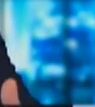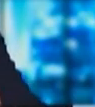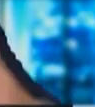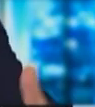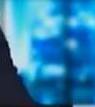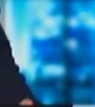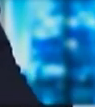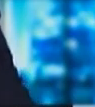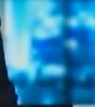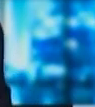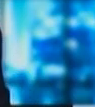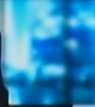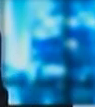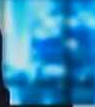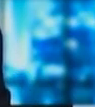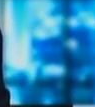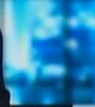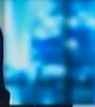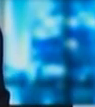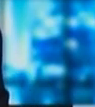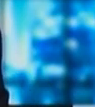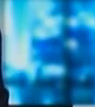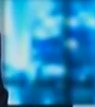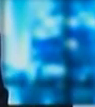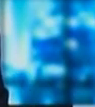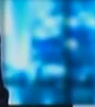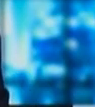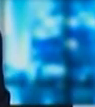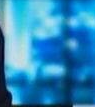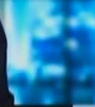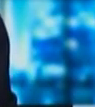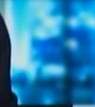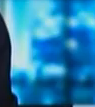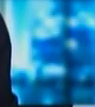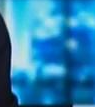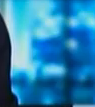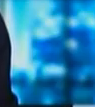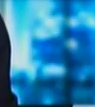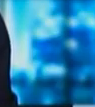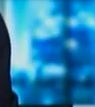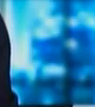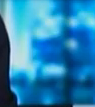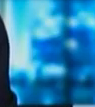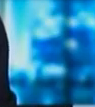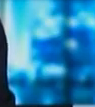4 semaines de discipline avec fermetures qui vont rester, et retenez bien la date, fermées.